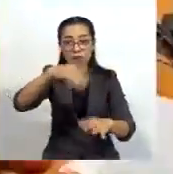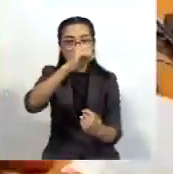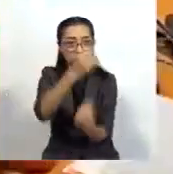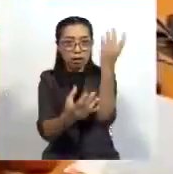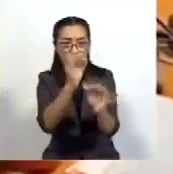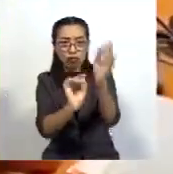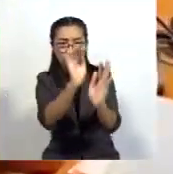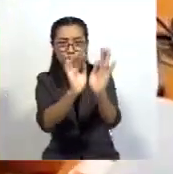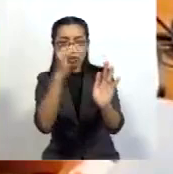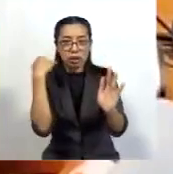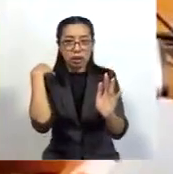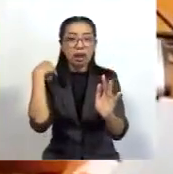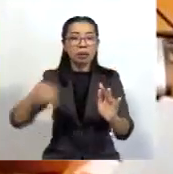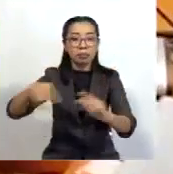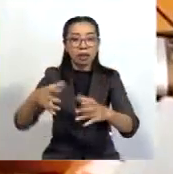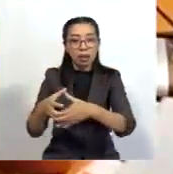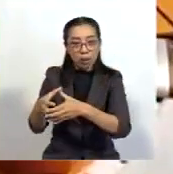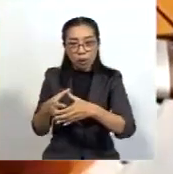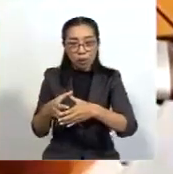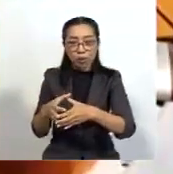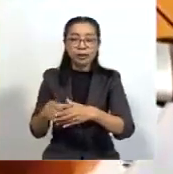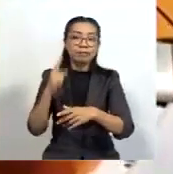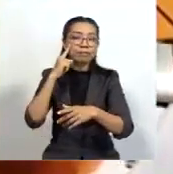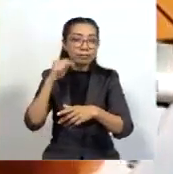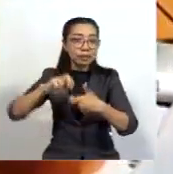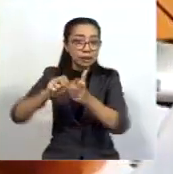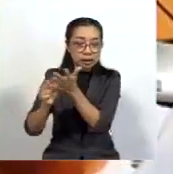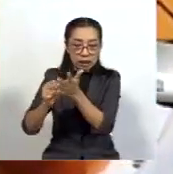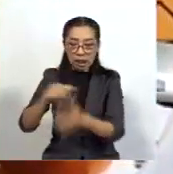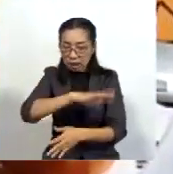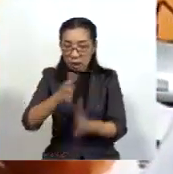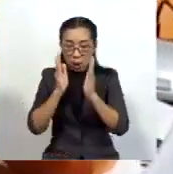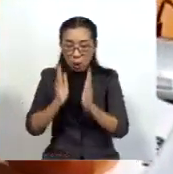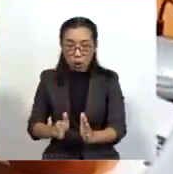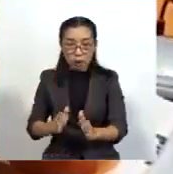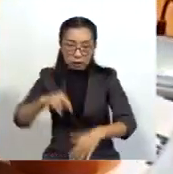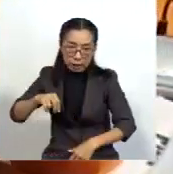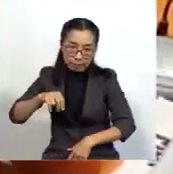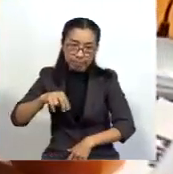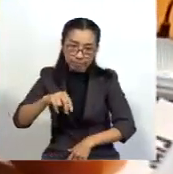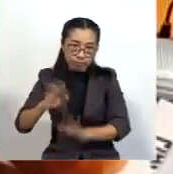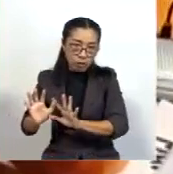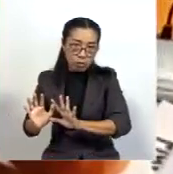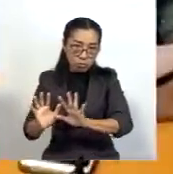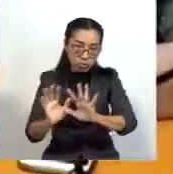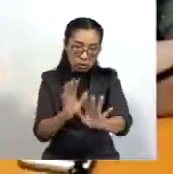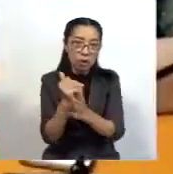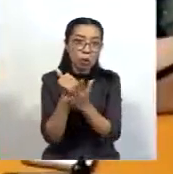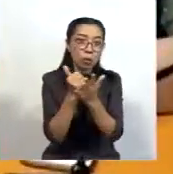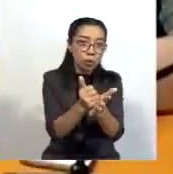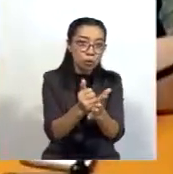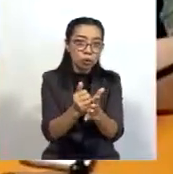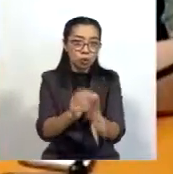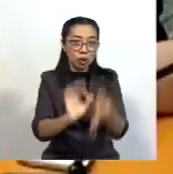แก้ไขปัญหาฝุ่นละอองขนาดเล็กจังหวัดเชียงใหม่ได้ส่งกำลังพลภาคพื้นดินเข้าไปสนับสนุนในพื้น